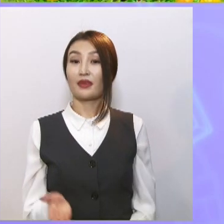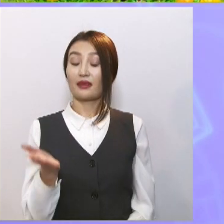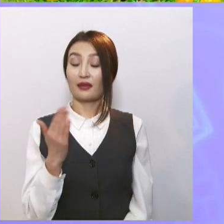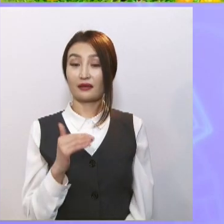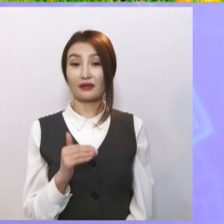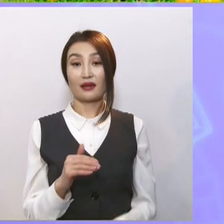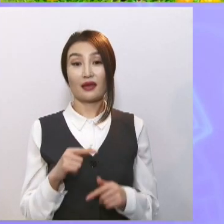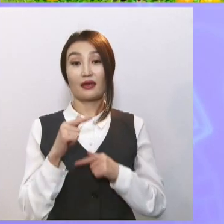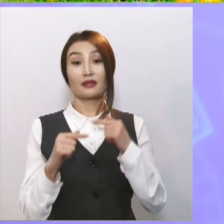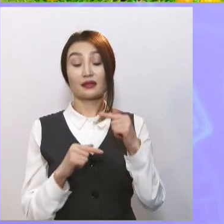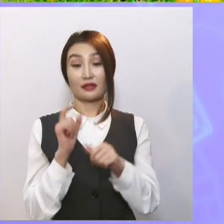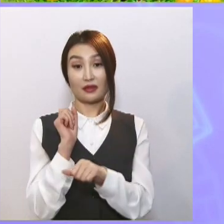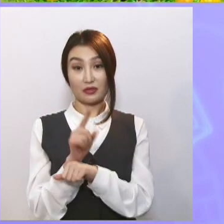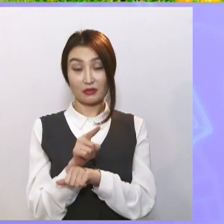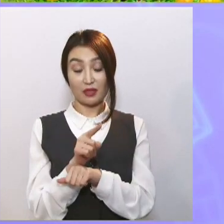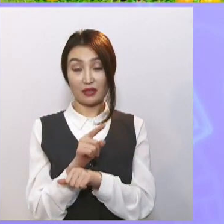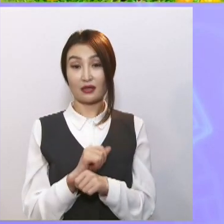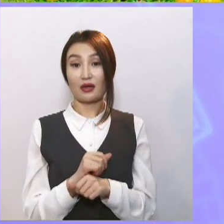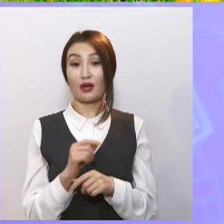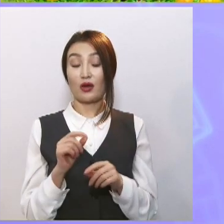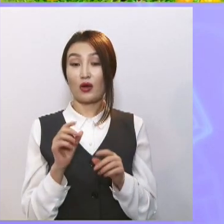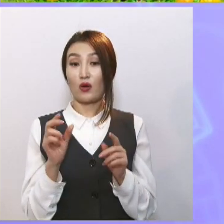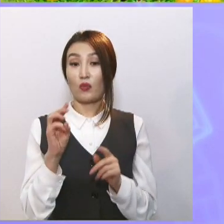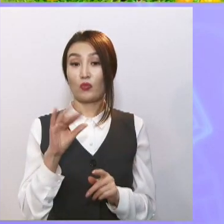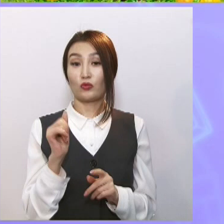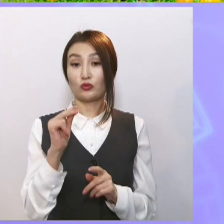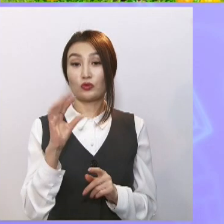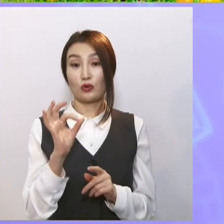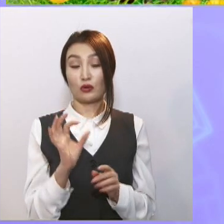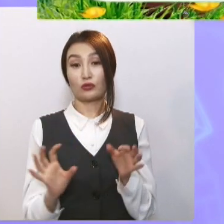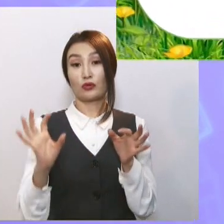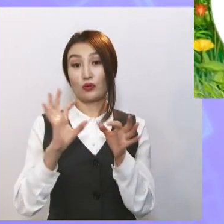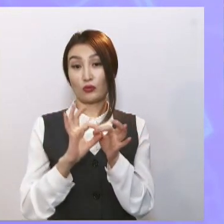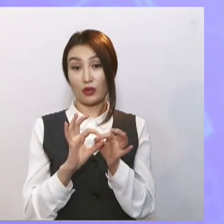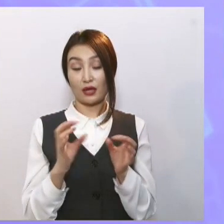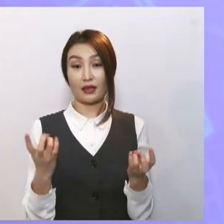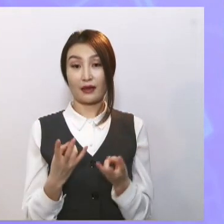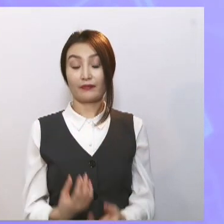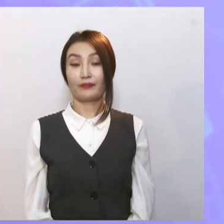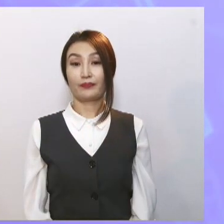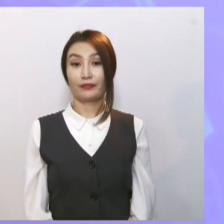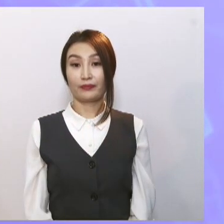Келгиле, кийинки тапшырмада да мүчөлөрдү улагыла.